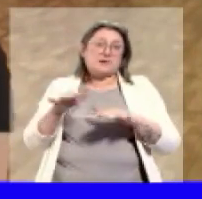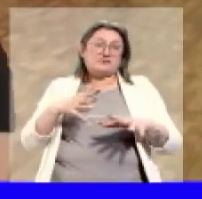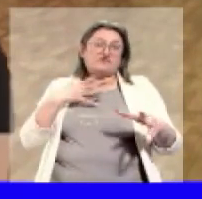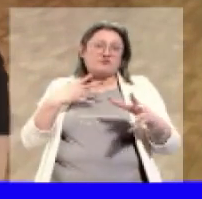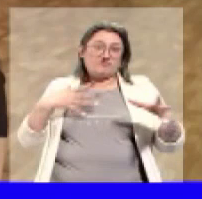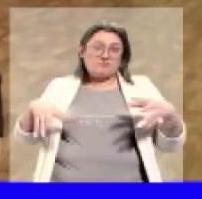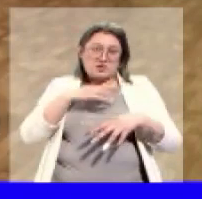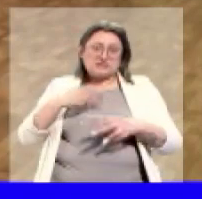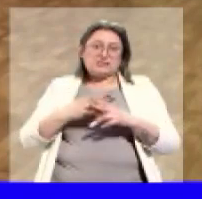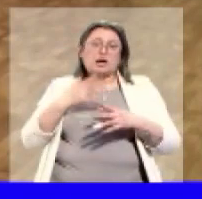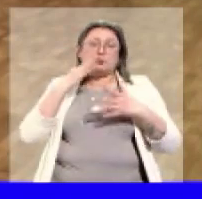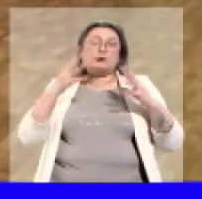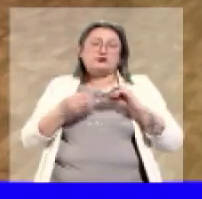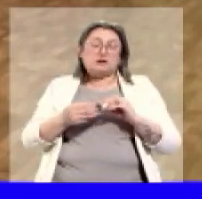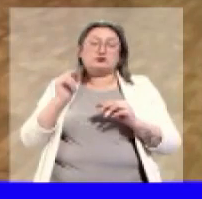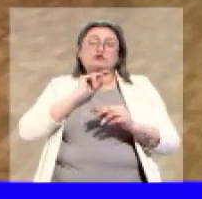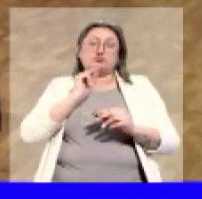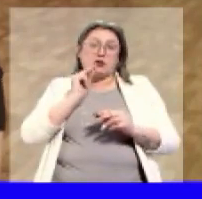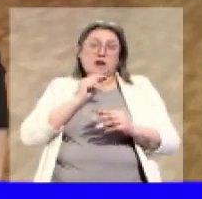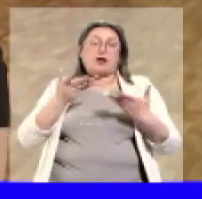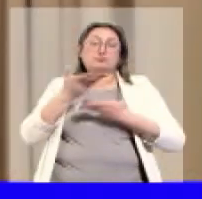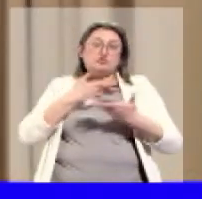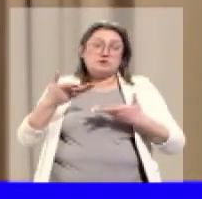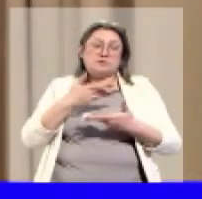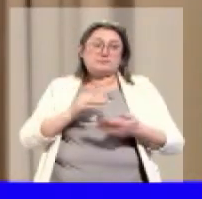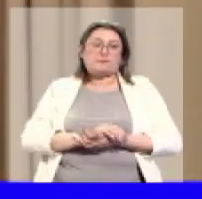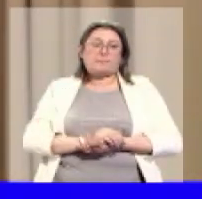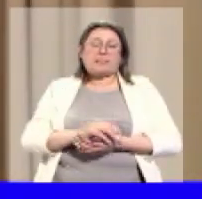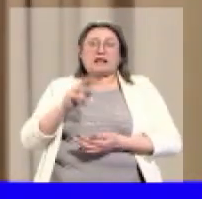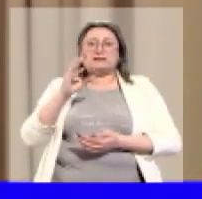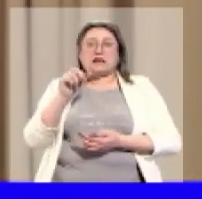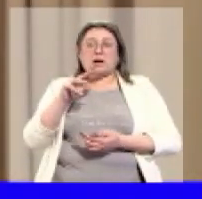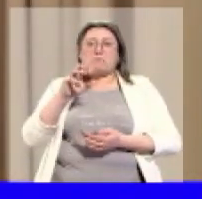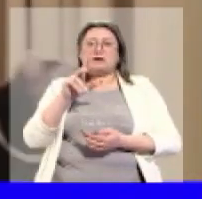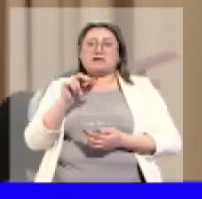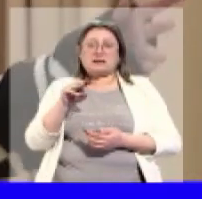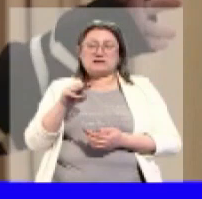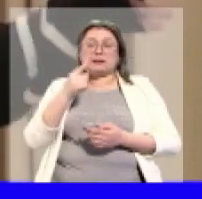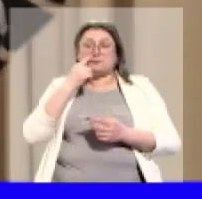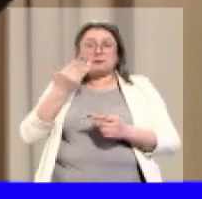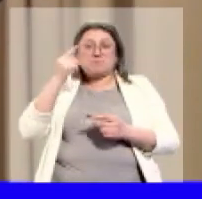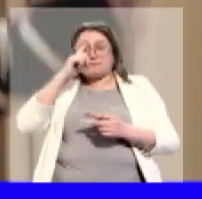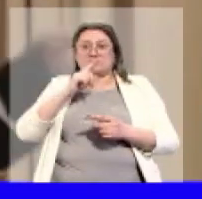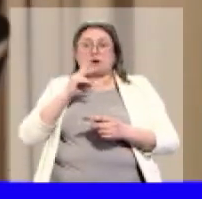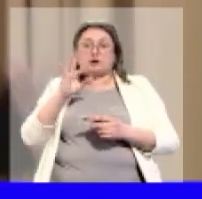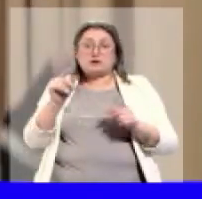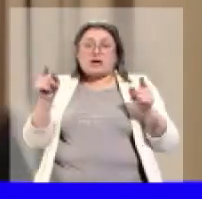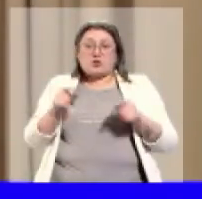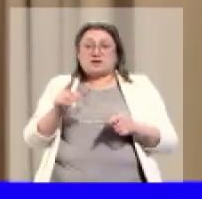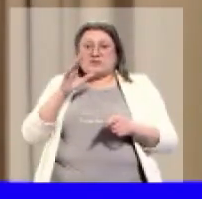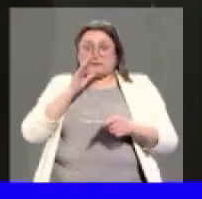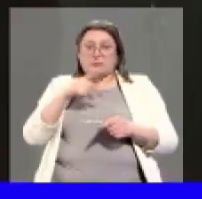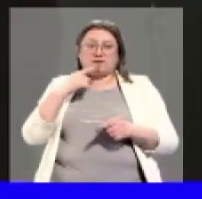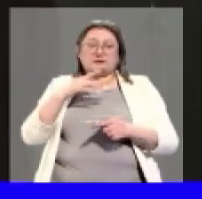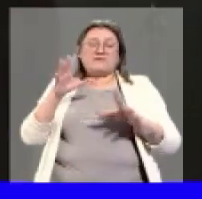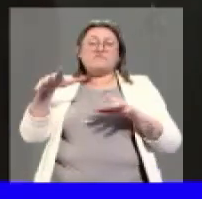вместе, что сближает. Устраиваем чаепития и дискуссии. Сая Максат-Кызы в кружке всего месяц. Но за это короткое время,